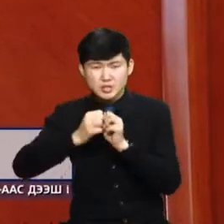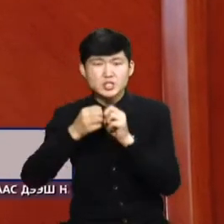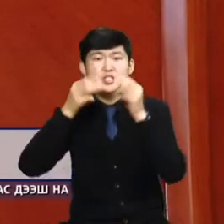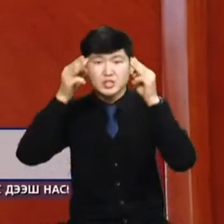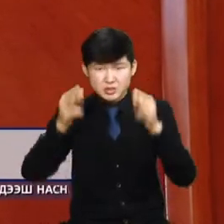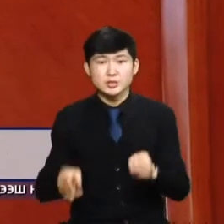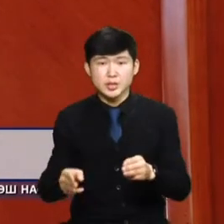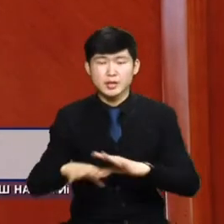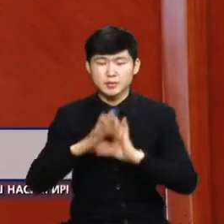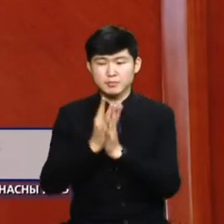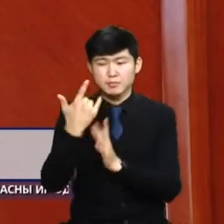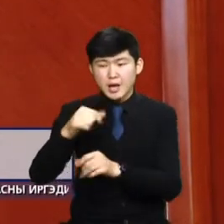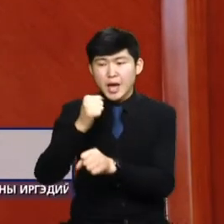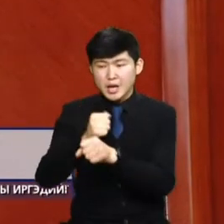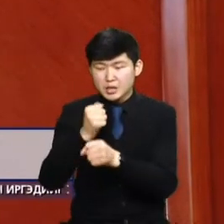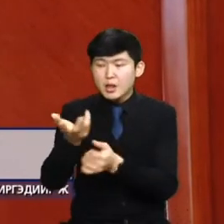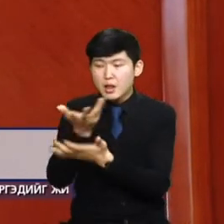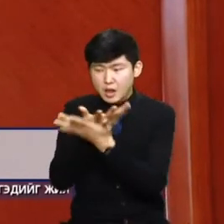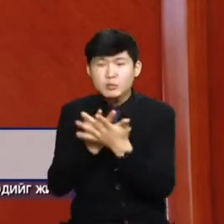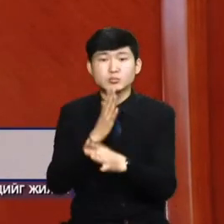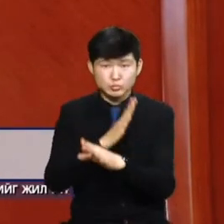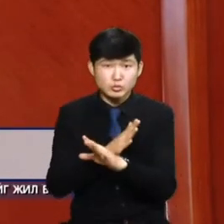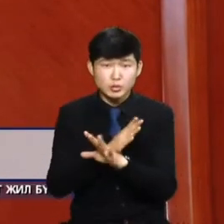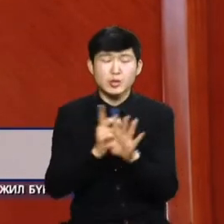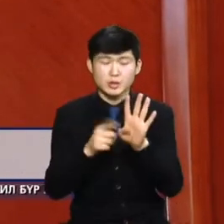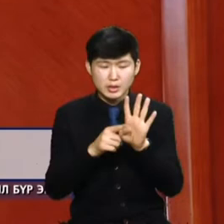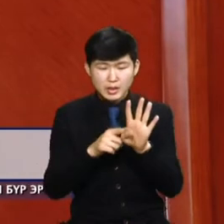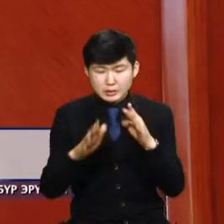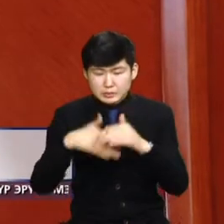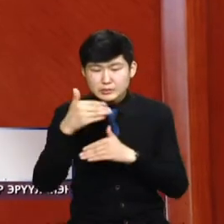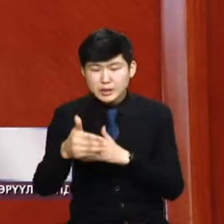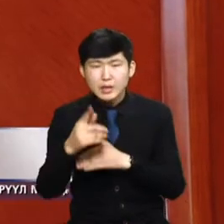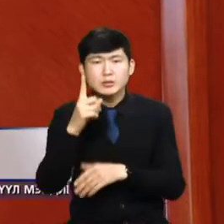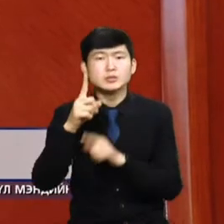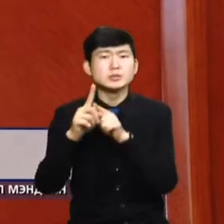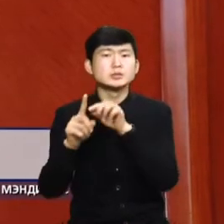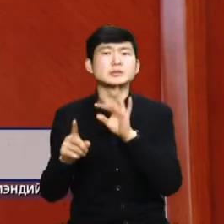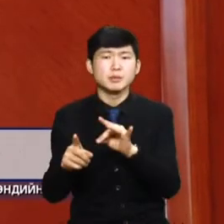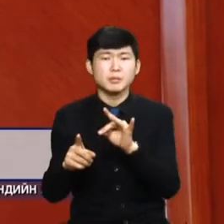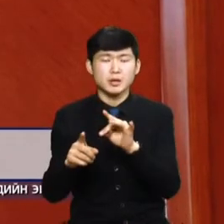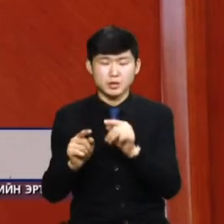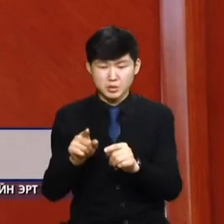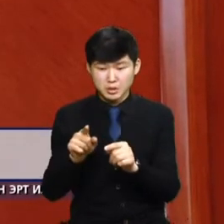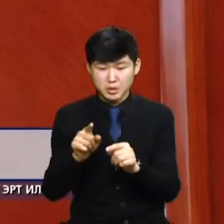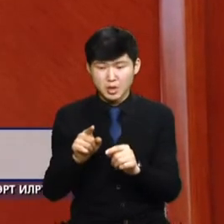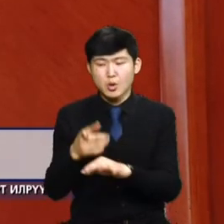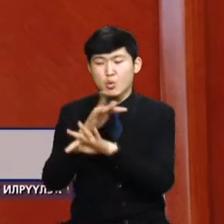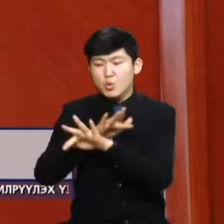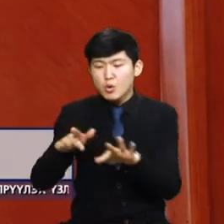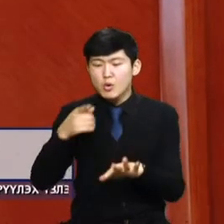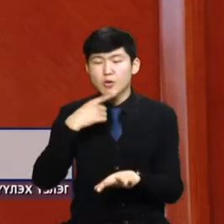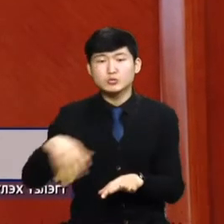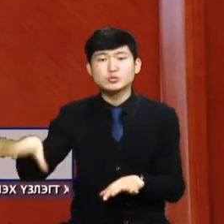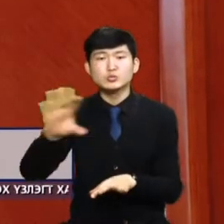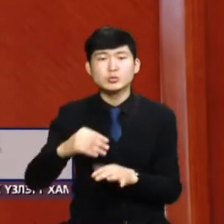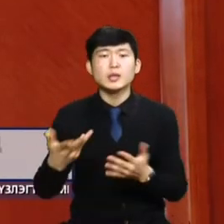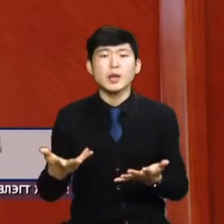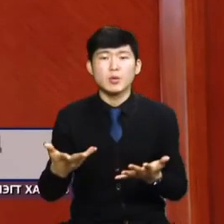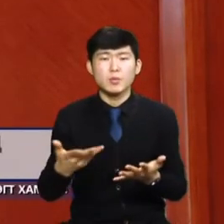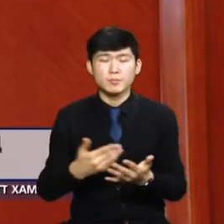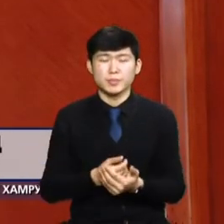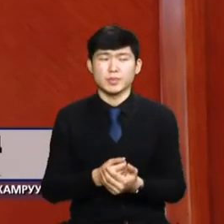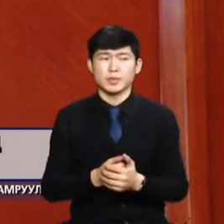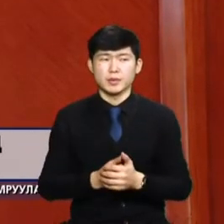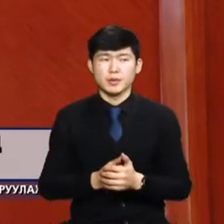асуудлыг шийдвэрлээд за энэ төсөгийг бол ингээ хэлцээ явсан. За үүний дараагийн одоо илж талах нь бол яг одоо энэ өсвөр насны хүүхдүүдэд одоо октодод